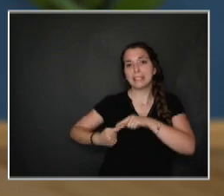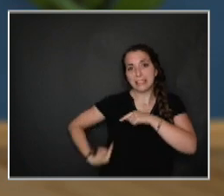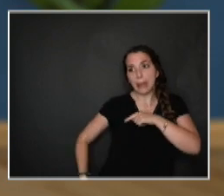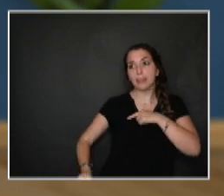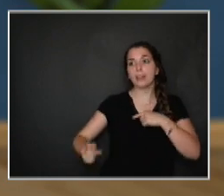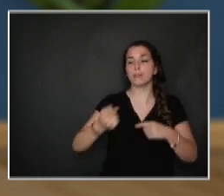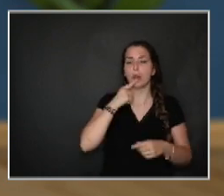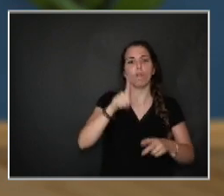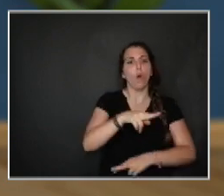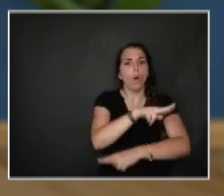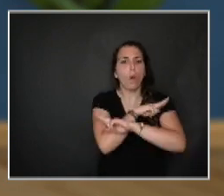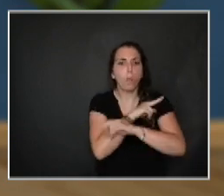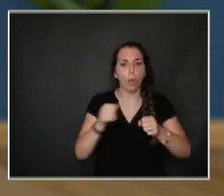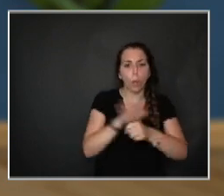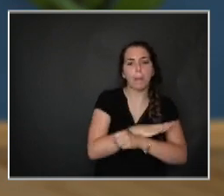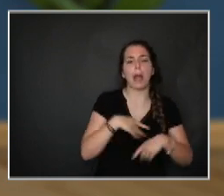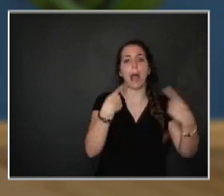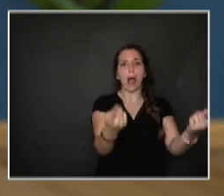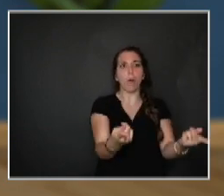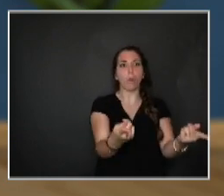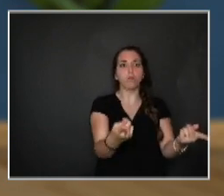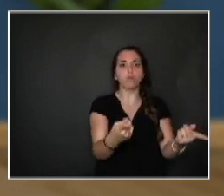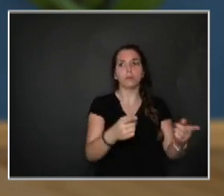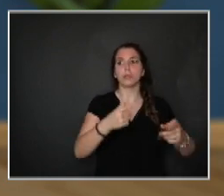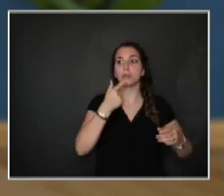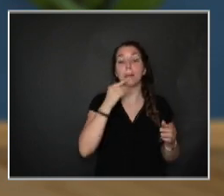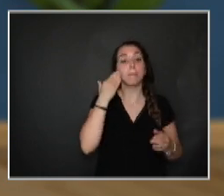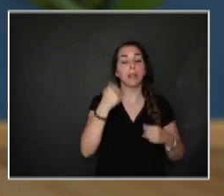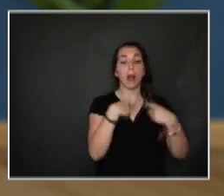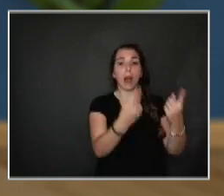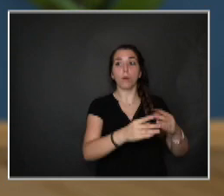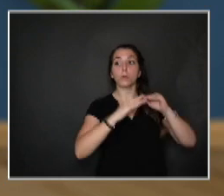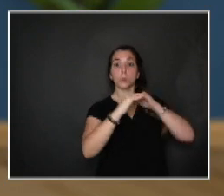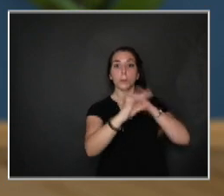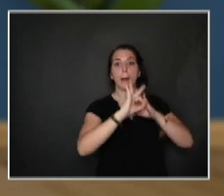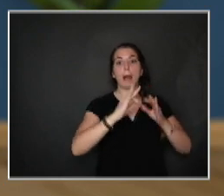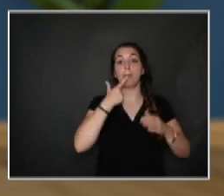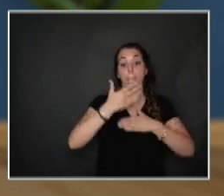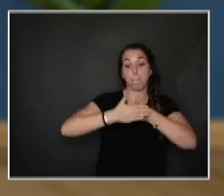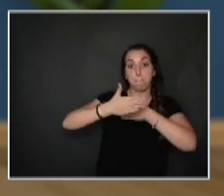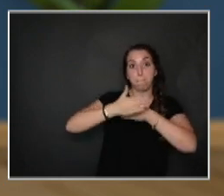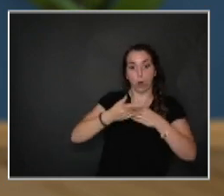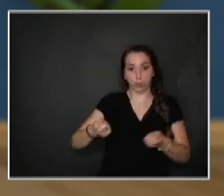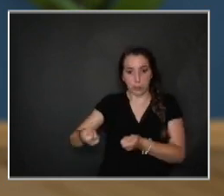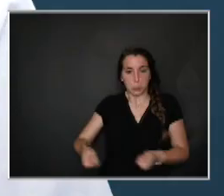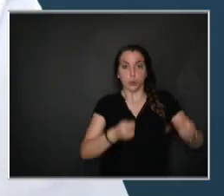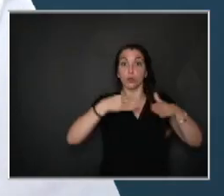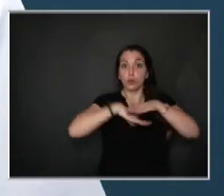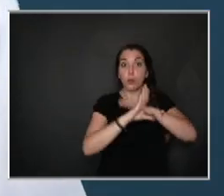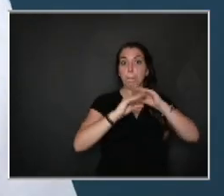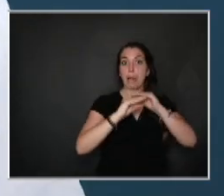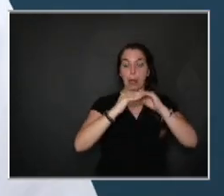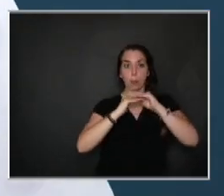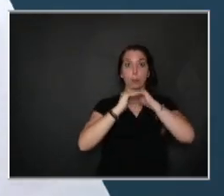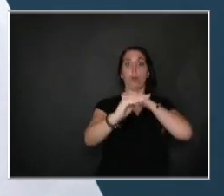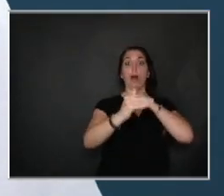repos complet, on les faisait allonger sur une planche. Quand ils n'avaient pas de planche chez eux, on prenait une porte, on la mettait sous le matelas et les pauvres gens, on les obligeait à